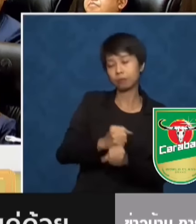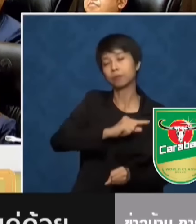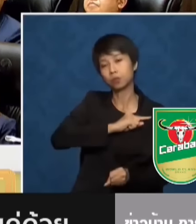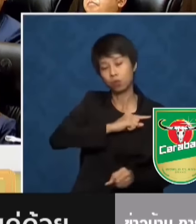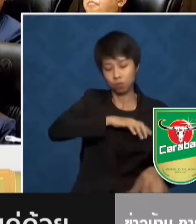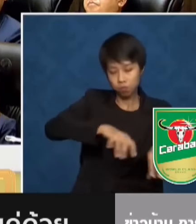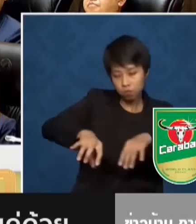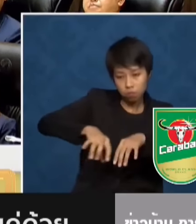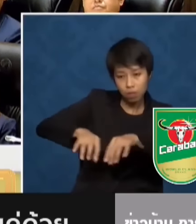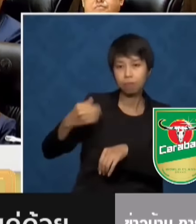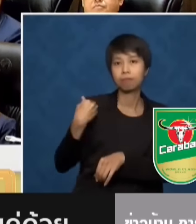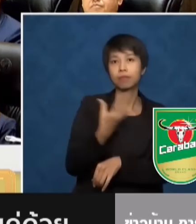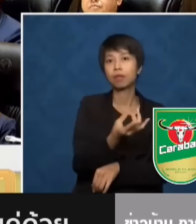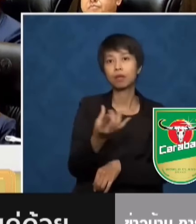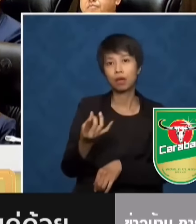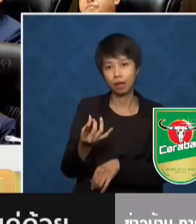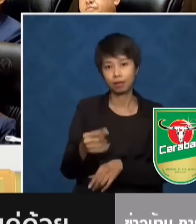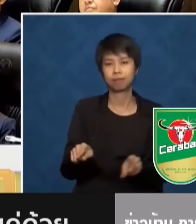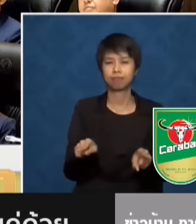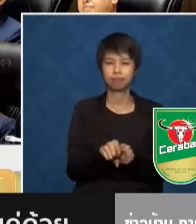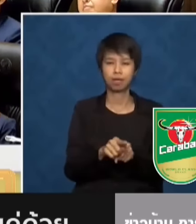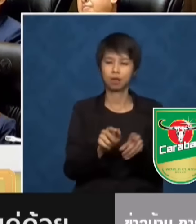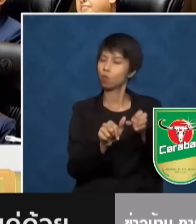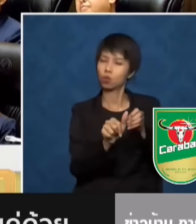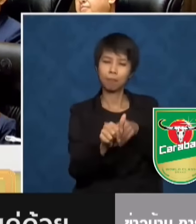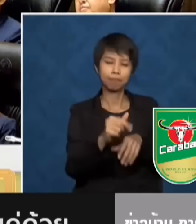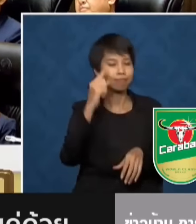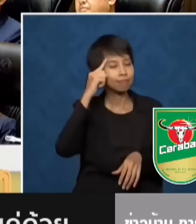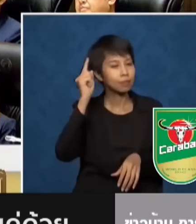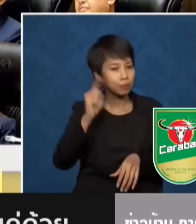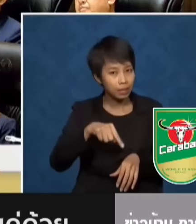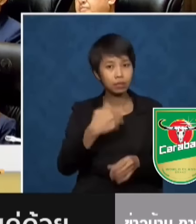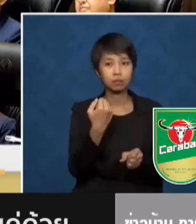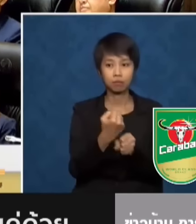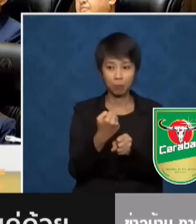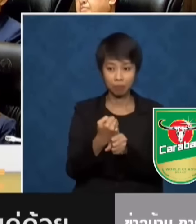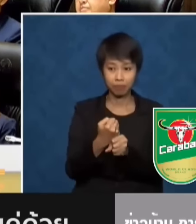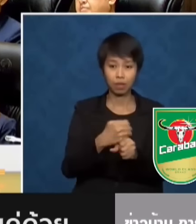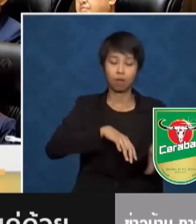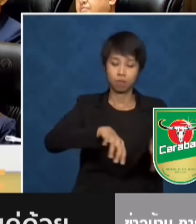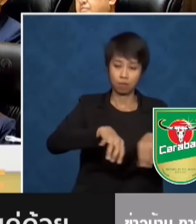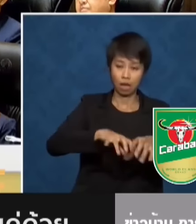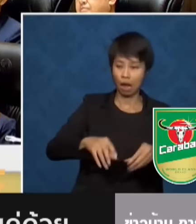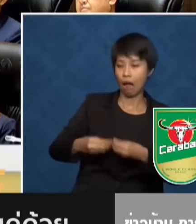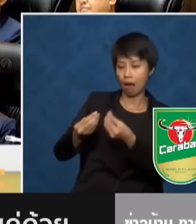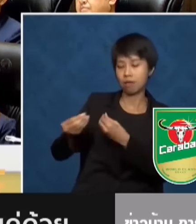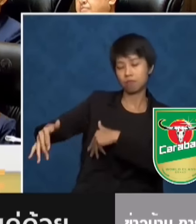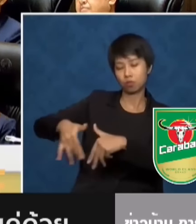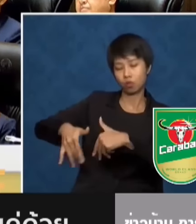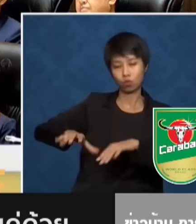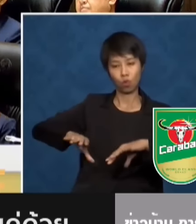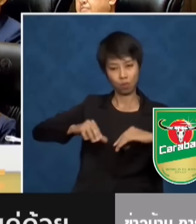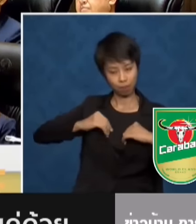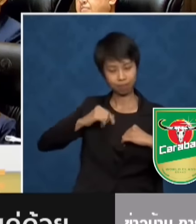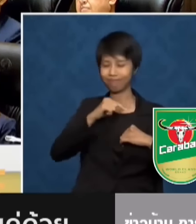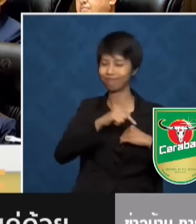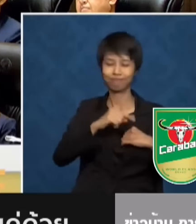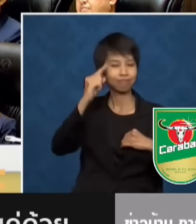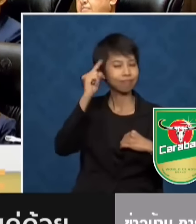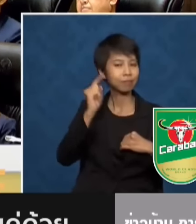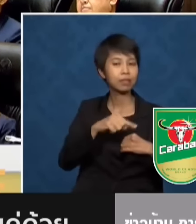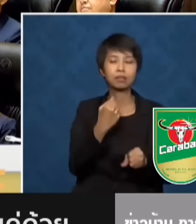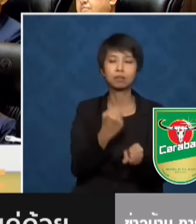างขาดภาวะผู้นำในการที่จะสร้างความเชื่อมั่นและความชัดเจน